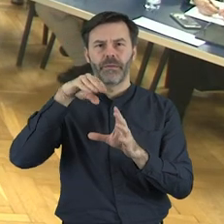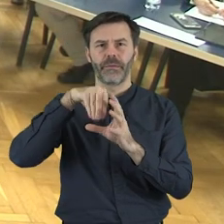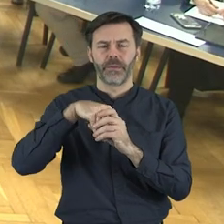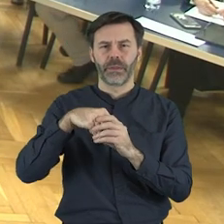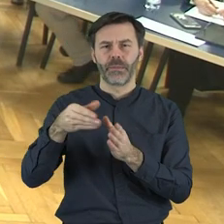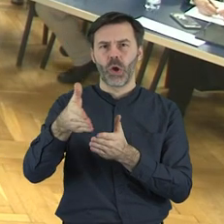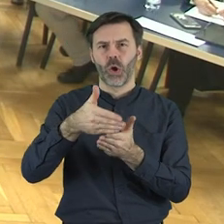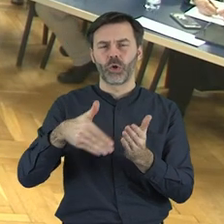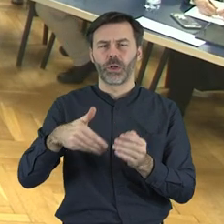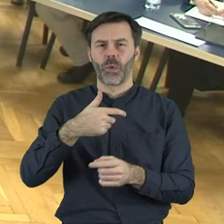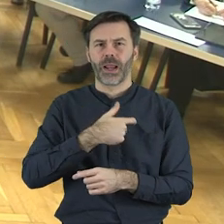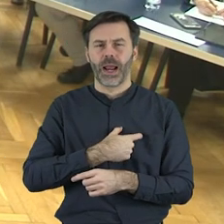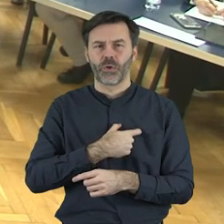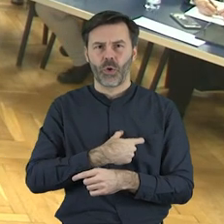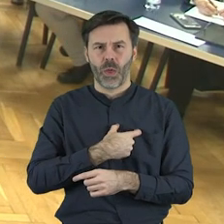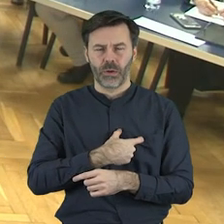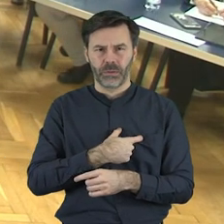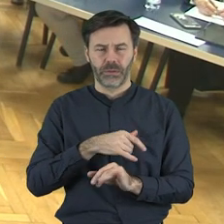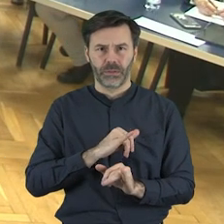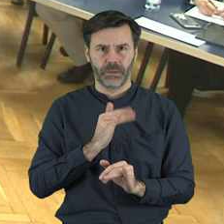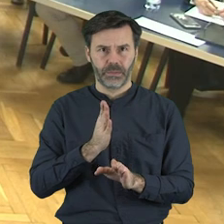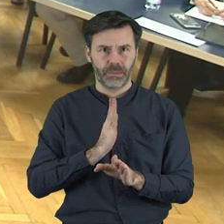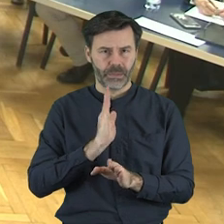tego kontynuowania.